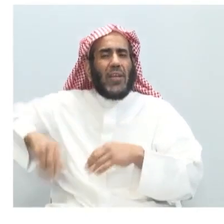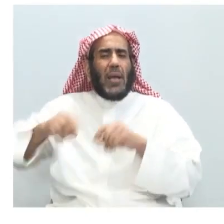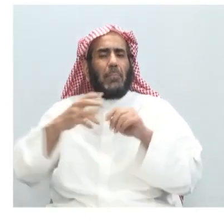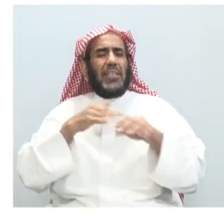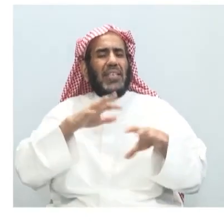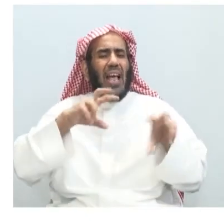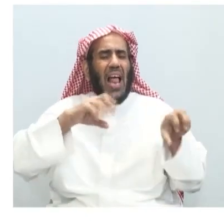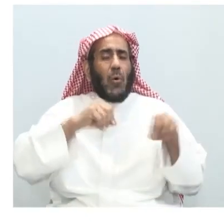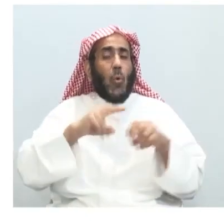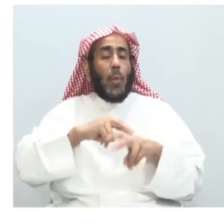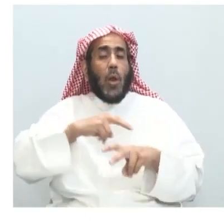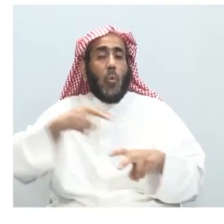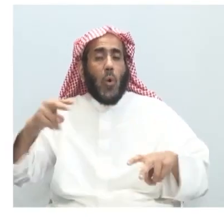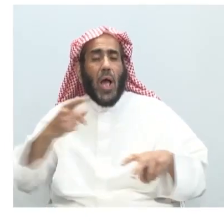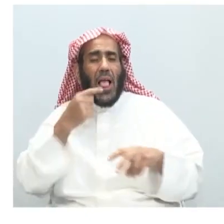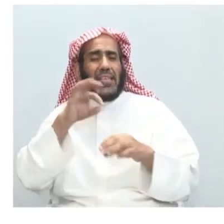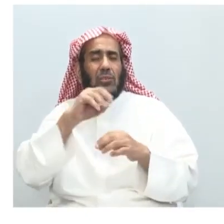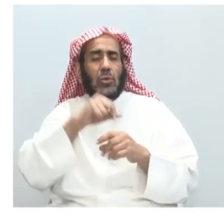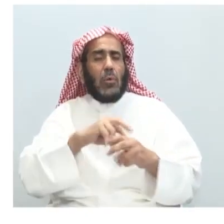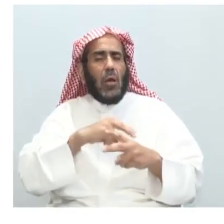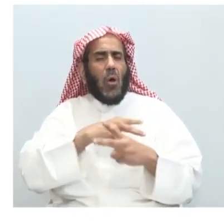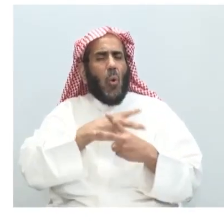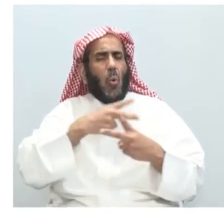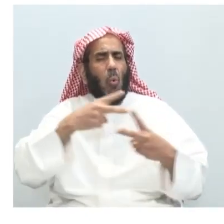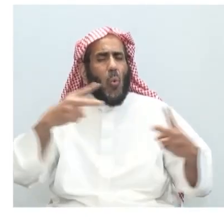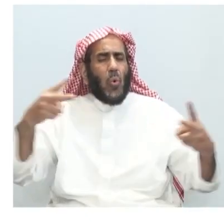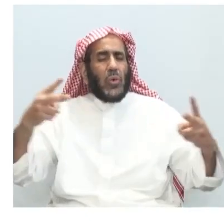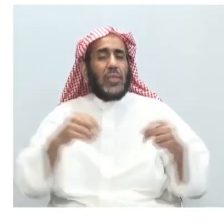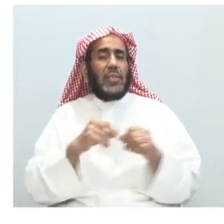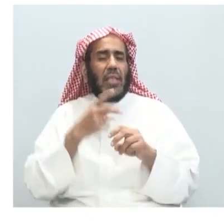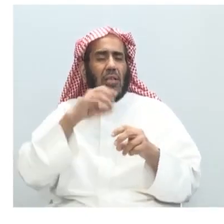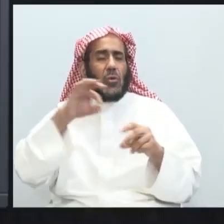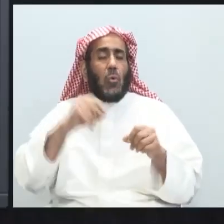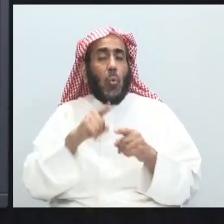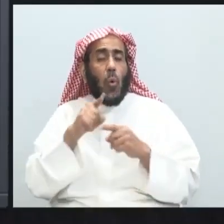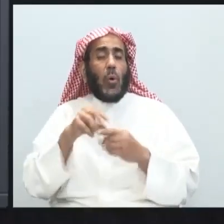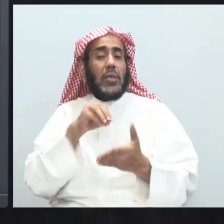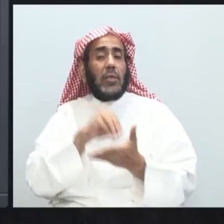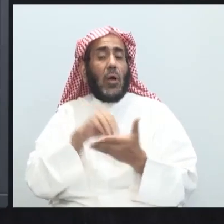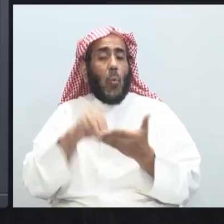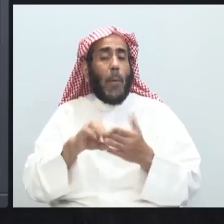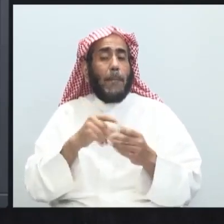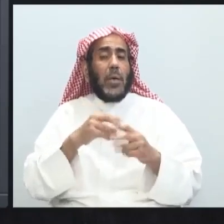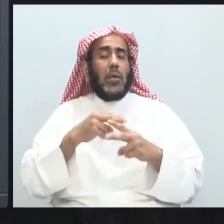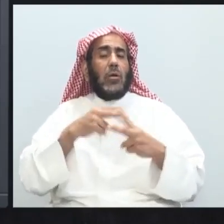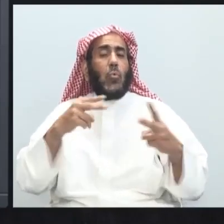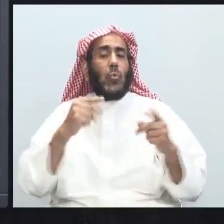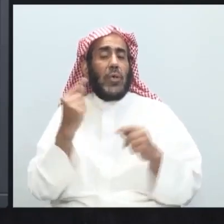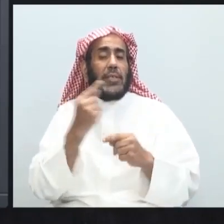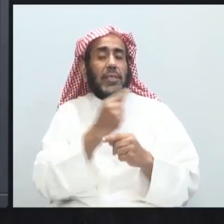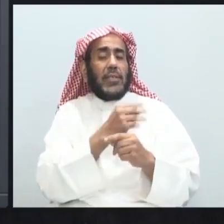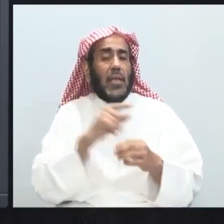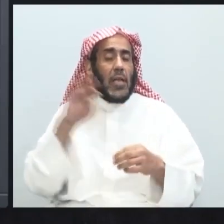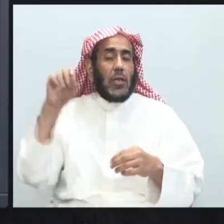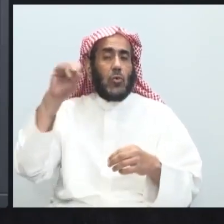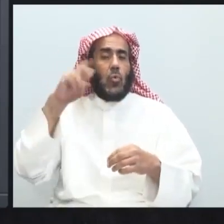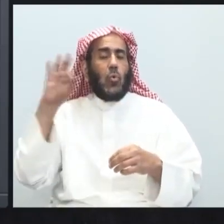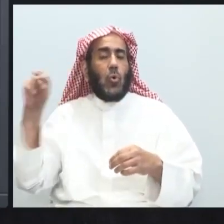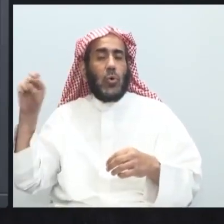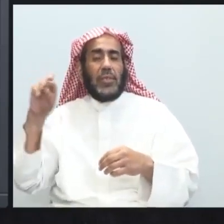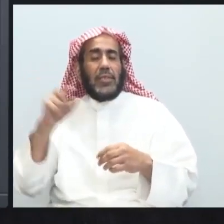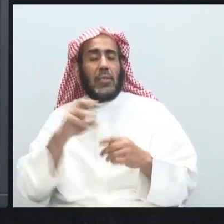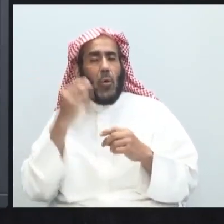وهو من انواع السكريات عديده التسكر وهو يتكون من وحدات من الجلوكوز